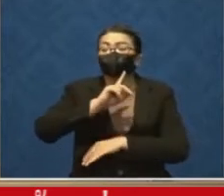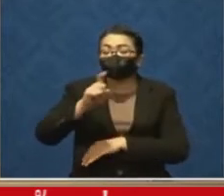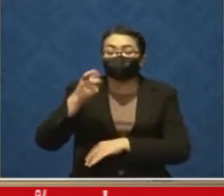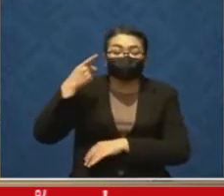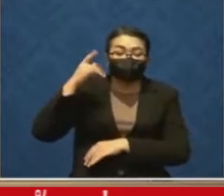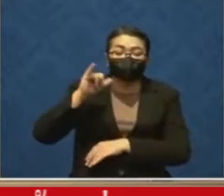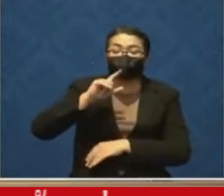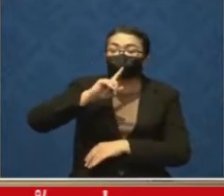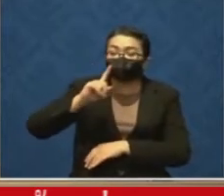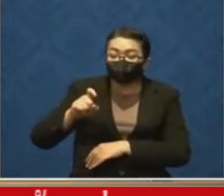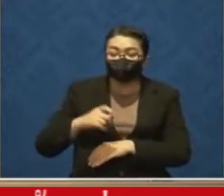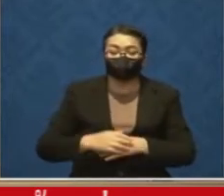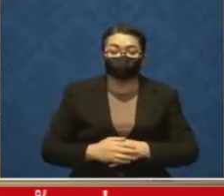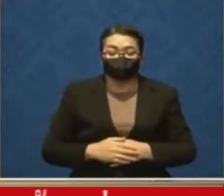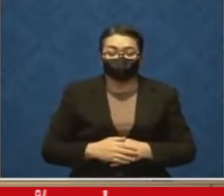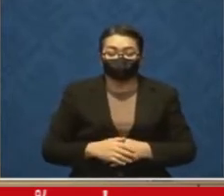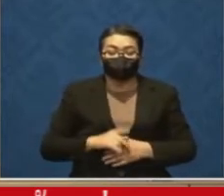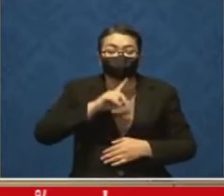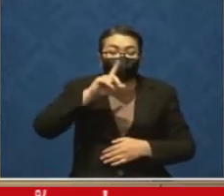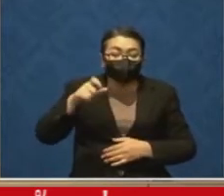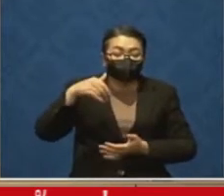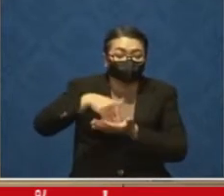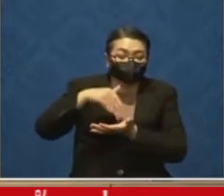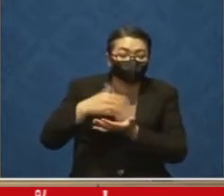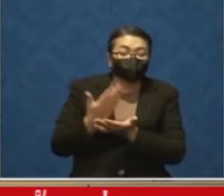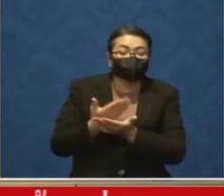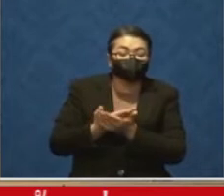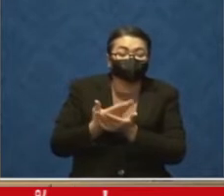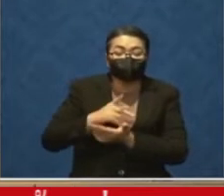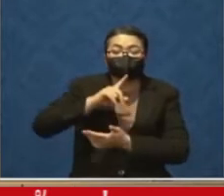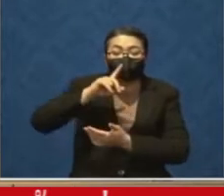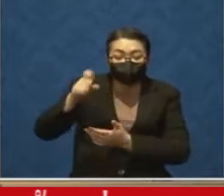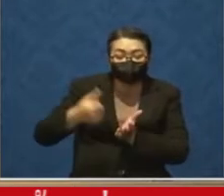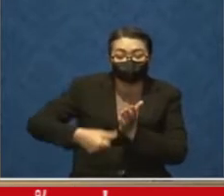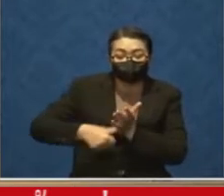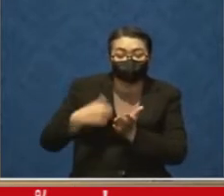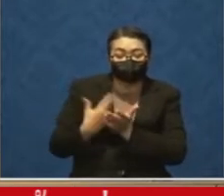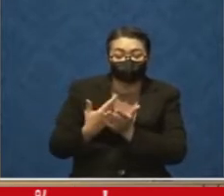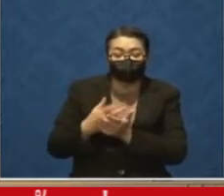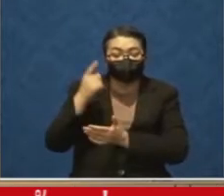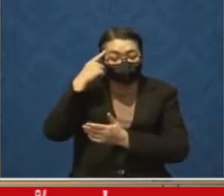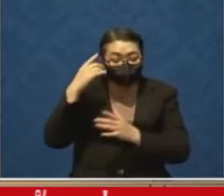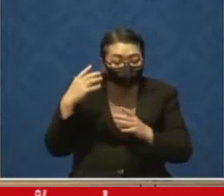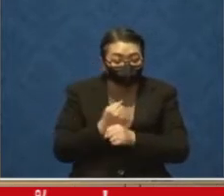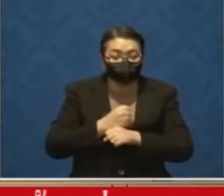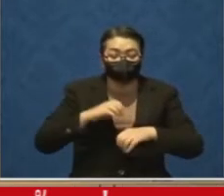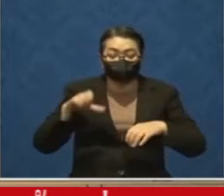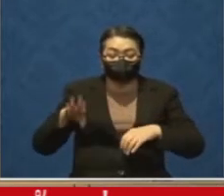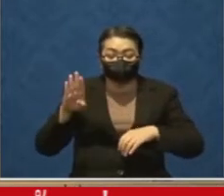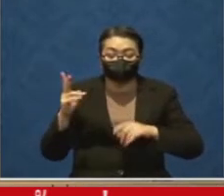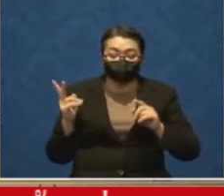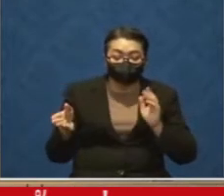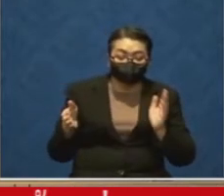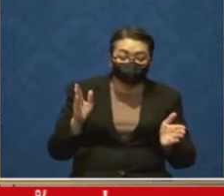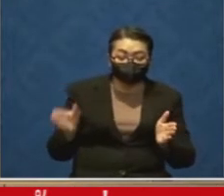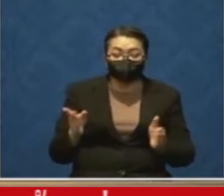่านผลเอกประยุทธให้โทรไปถามสัภาสมิธครับท่านสัตีกได้ครับวาตกลงสองบริษัทนี้บริษัทไหนได